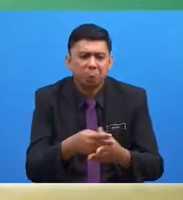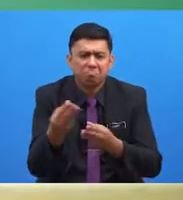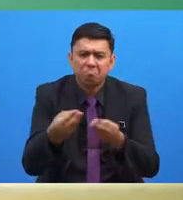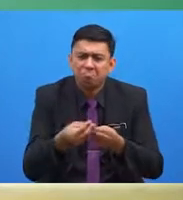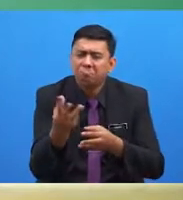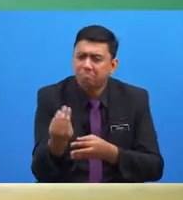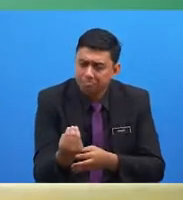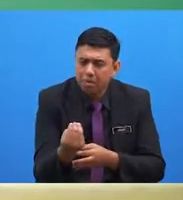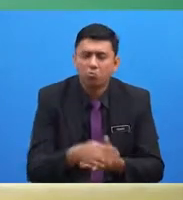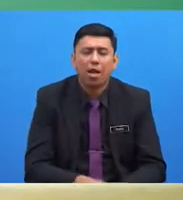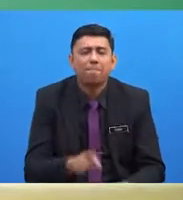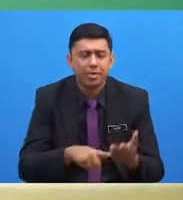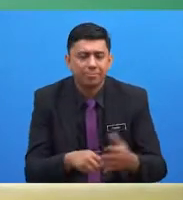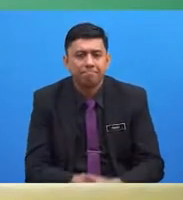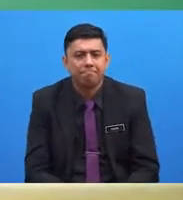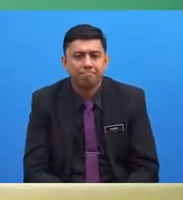perkongsi terhadap perkongsian.